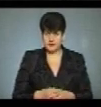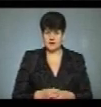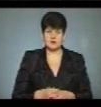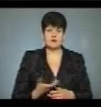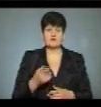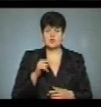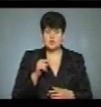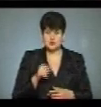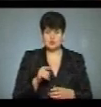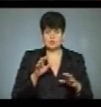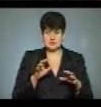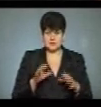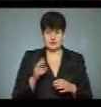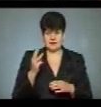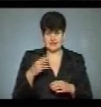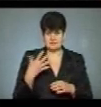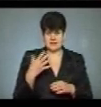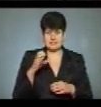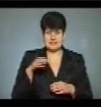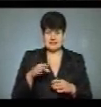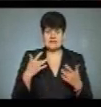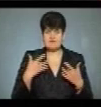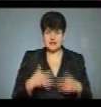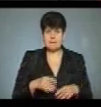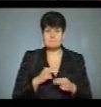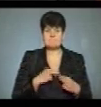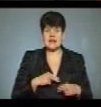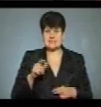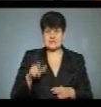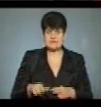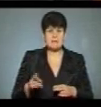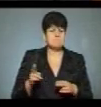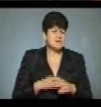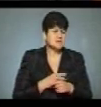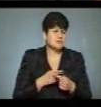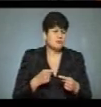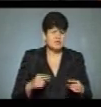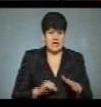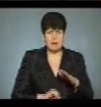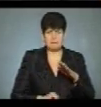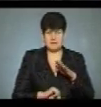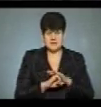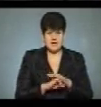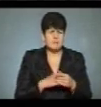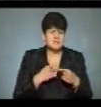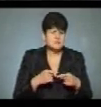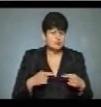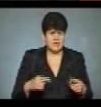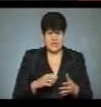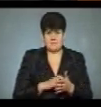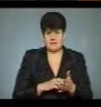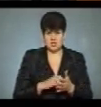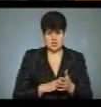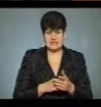цьому законі, стаття 35, звільнення працівника без будь-яких підстав, без будь-яких причин,